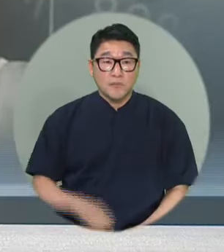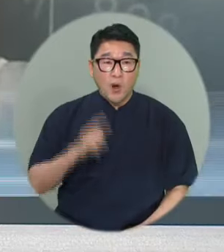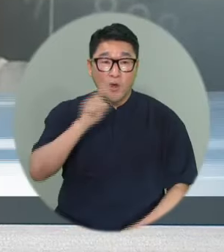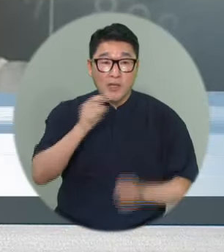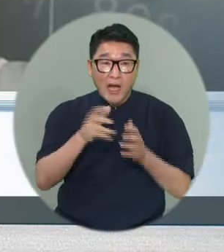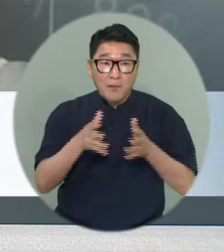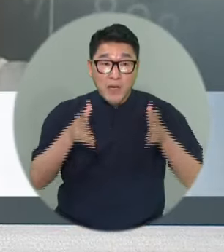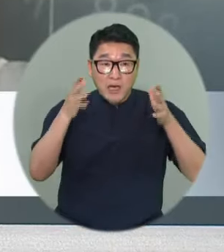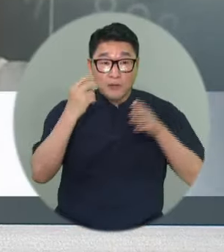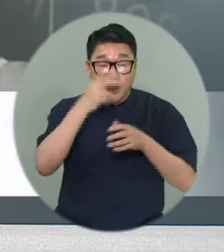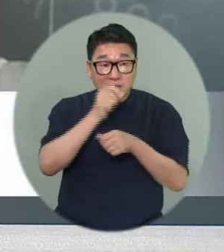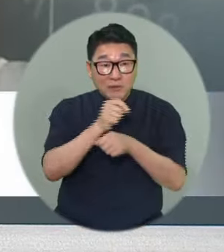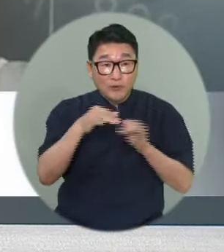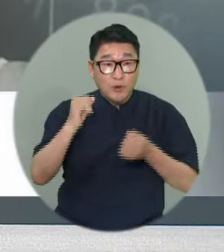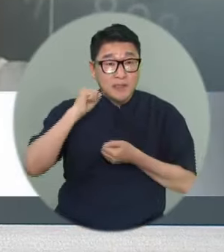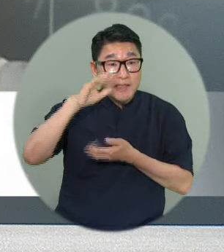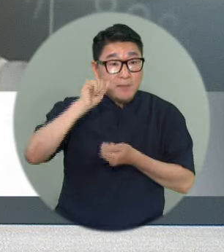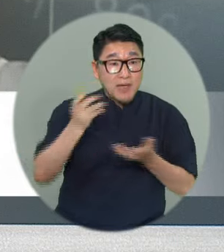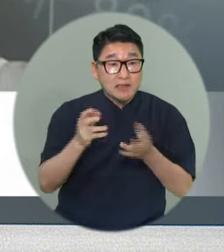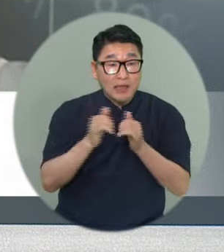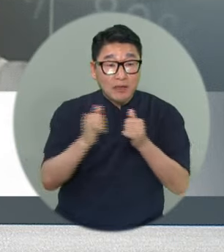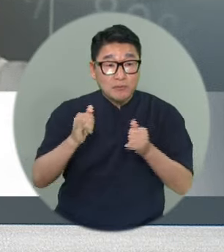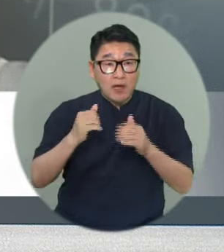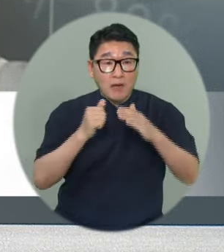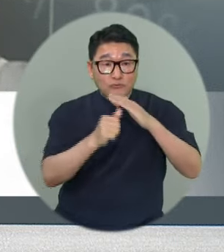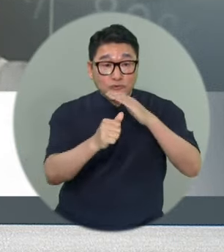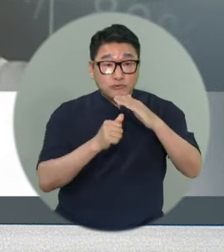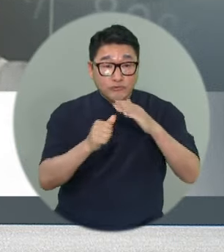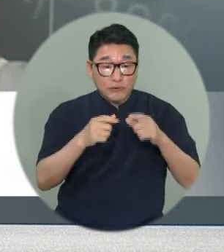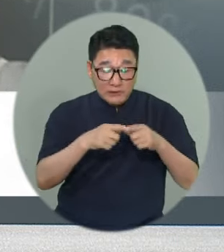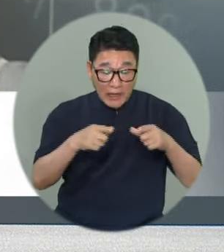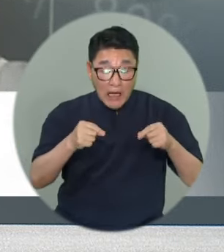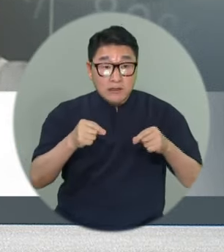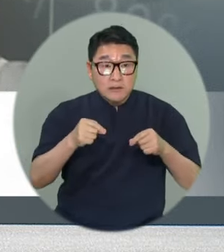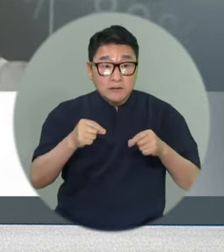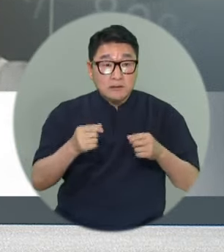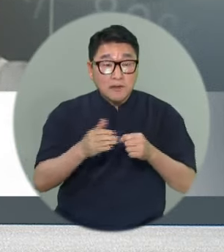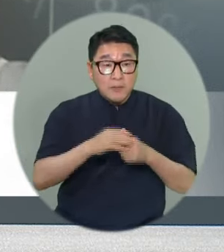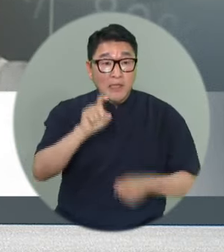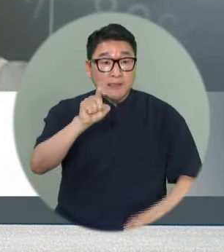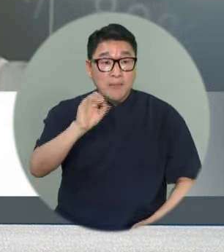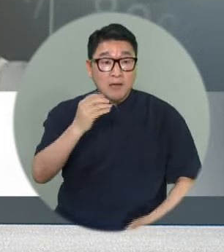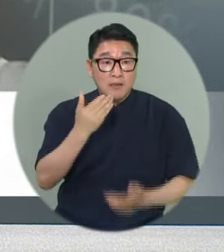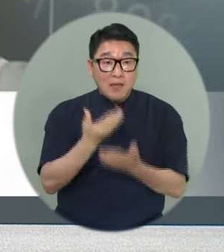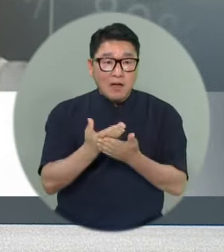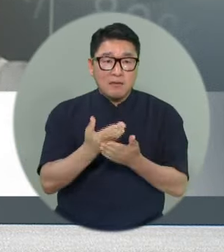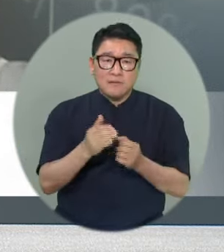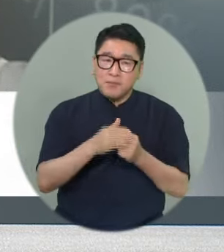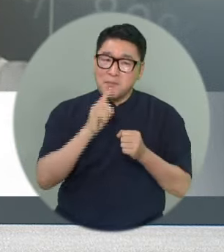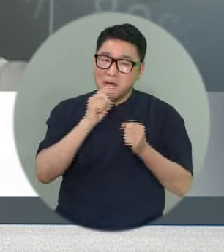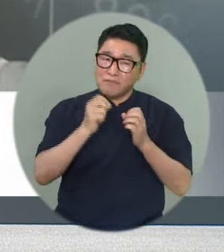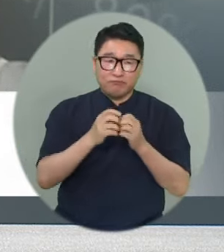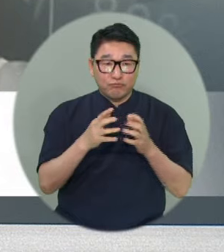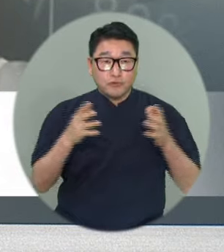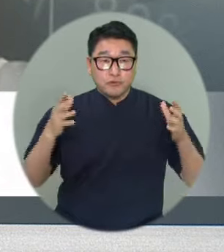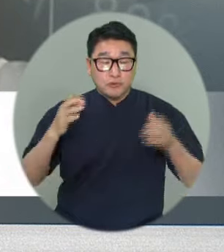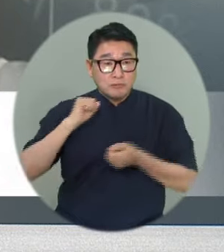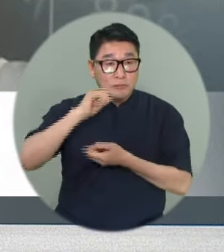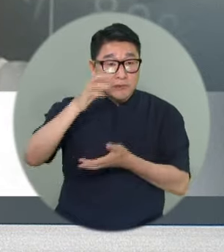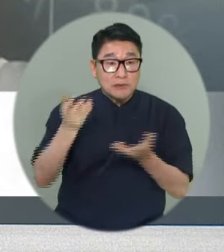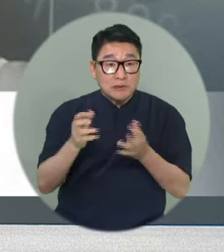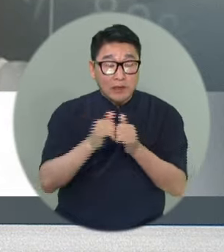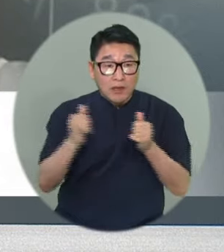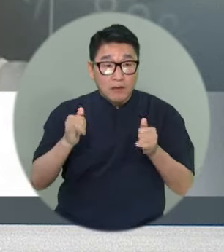한 아파트 관리사무소가 택배 기사들에게 출입카드 발급 명목으로 10만 원을 요구해 논란이 일고 있습니다. 택배